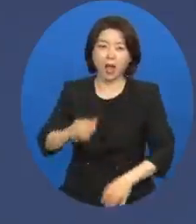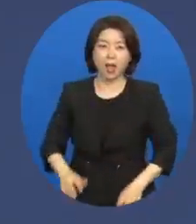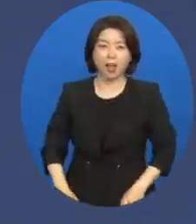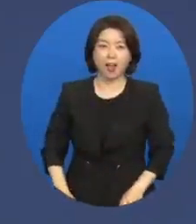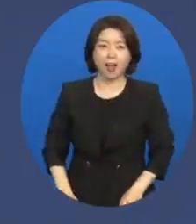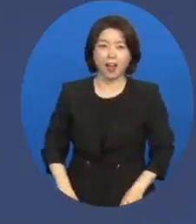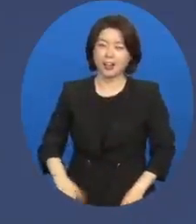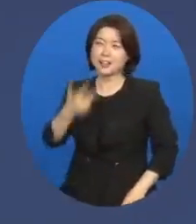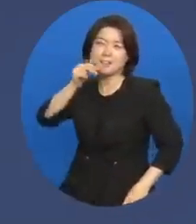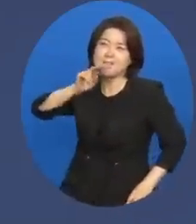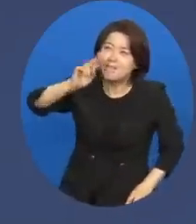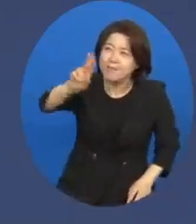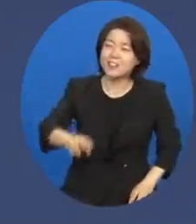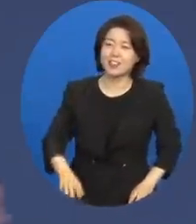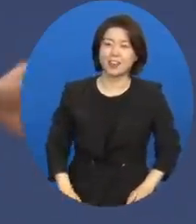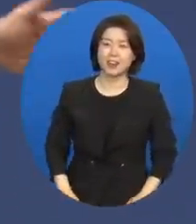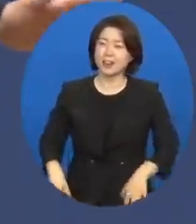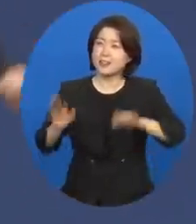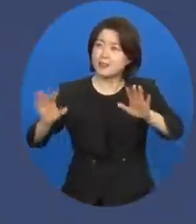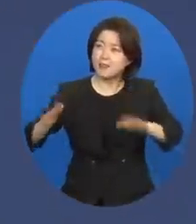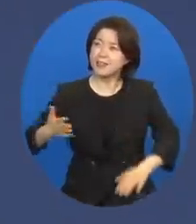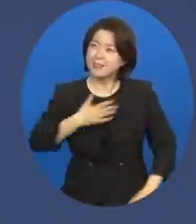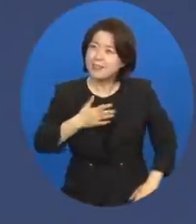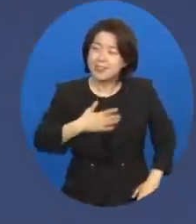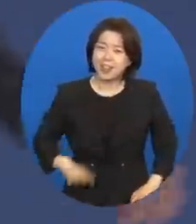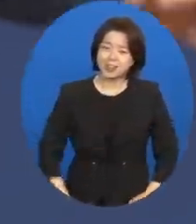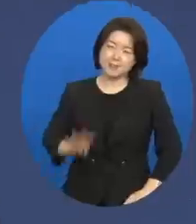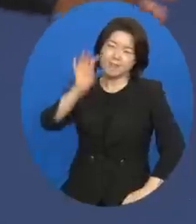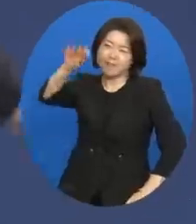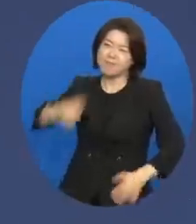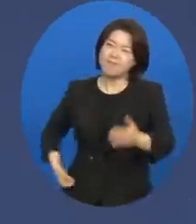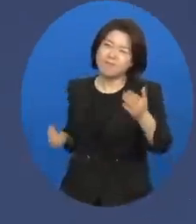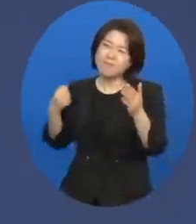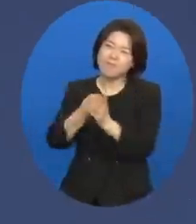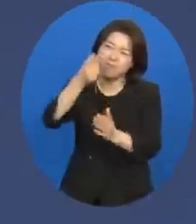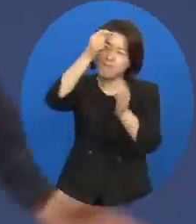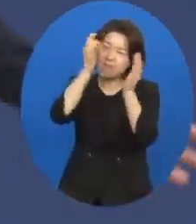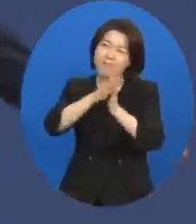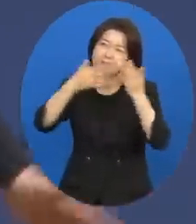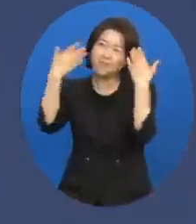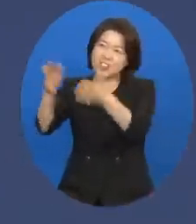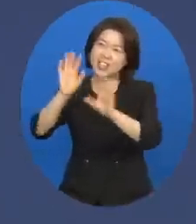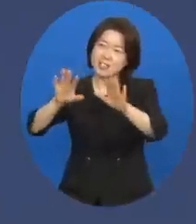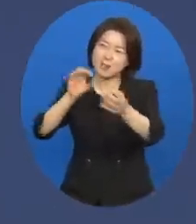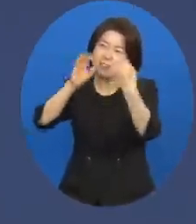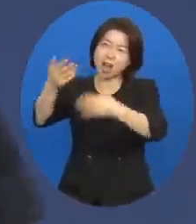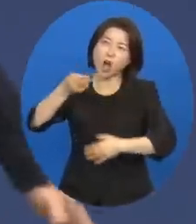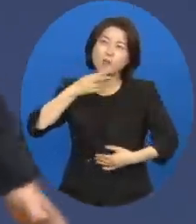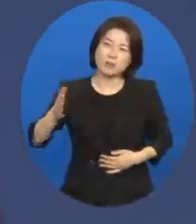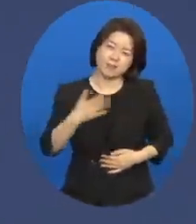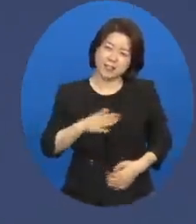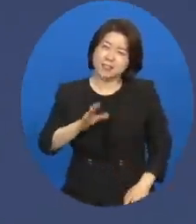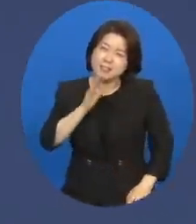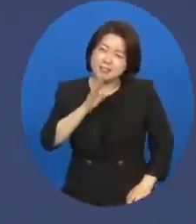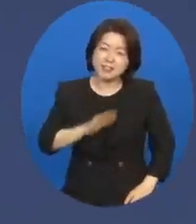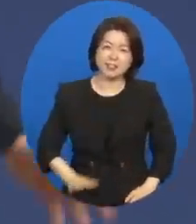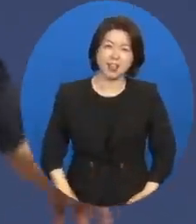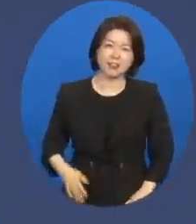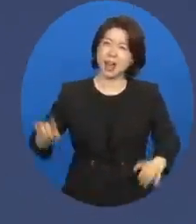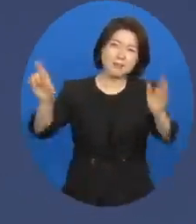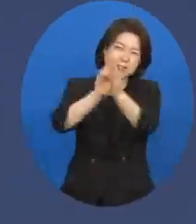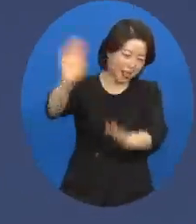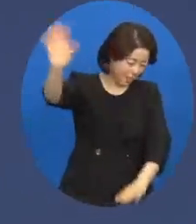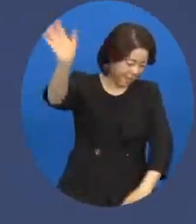막 주야 이번에 내가 40일 작정하고 기도하는데 이번에 안 들어주면 진짜 나 안